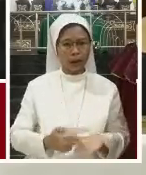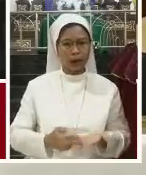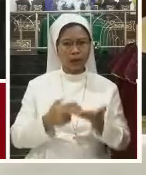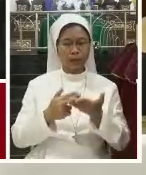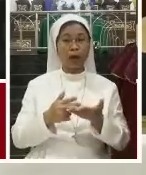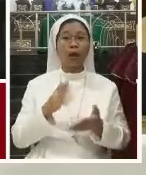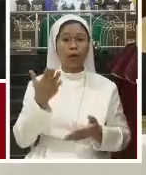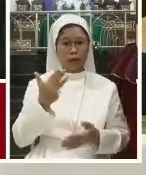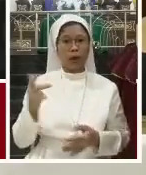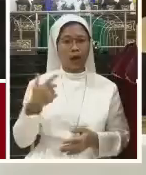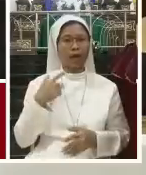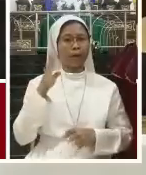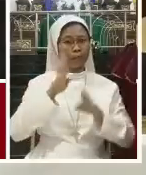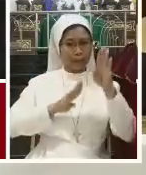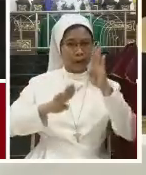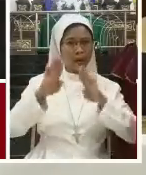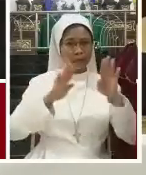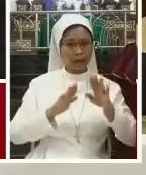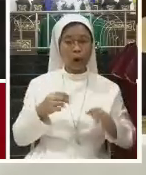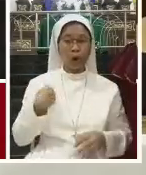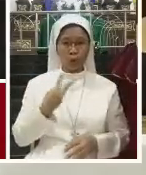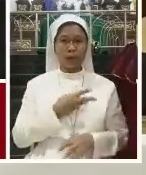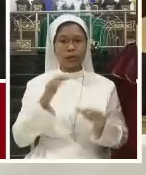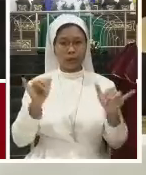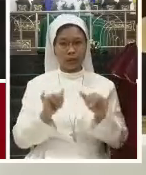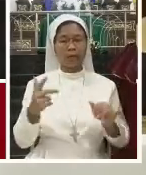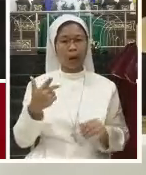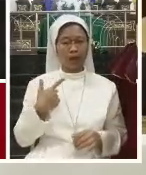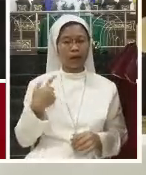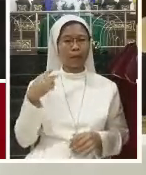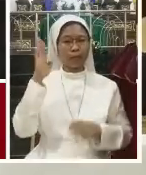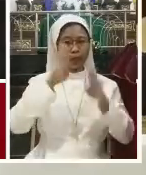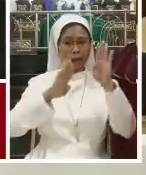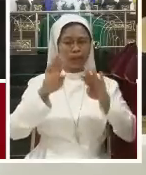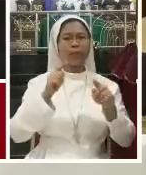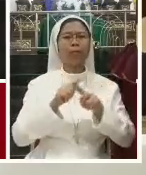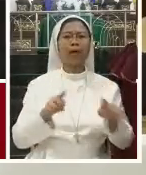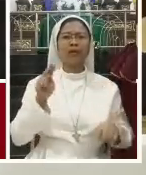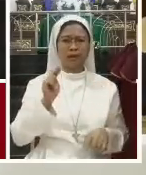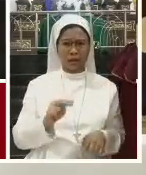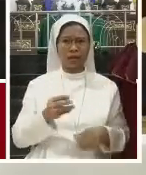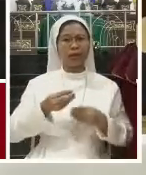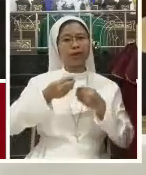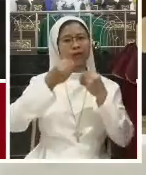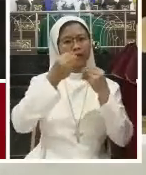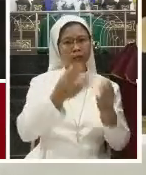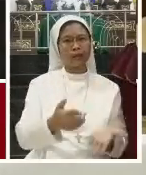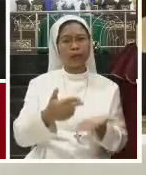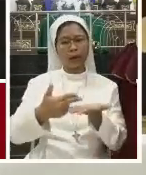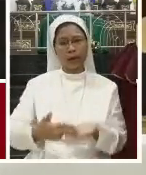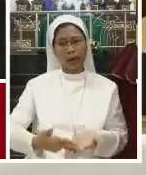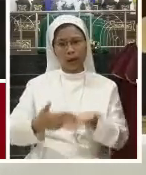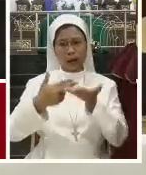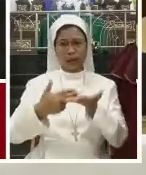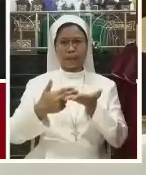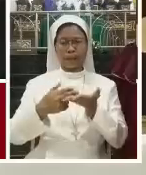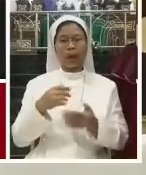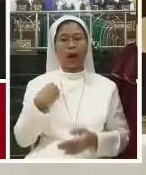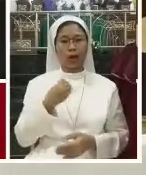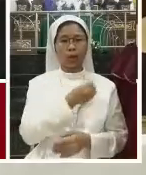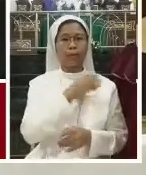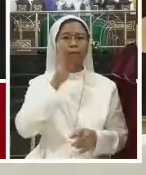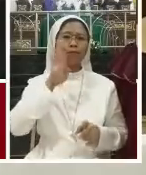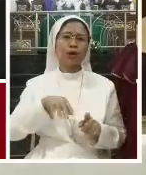to isipon ang krus na sa itong pinapasan sa buhay na ini. Isipon niya to may mga tugang kitang